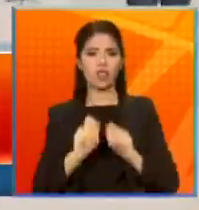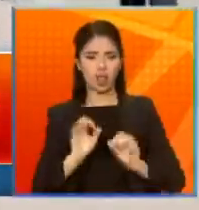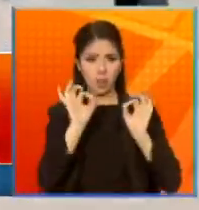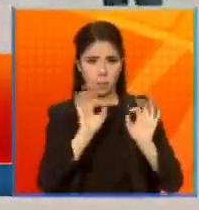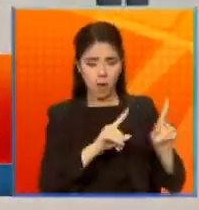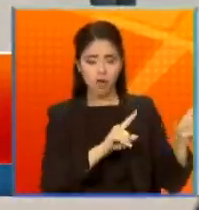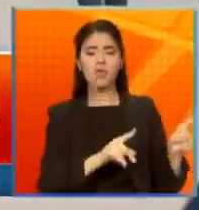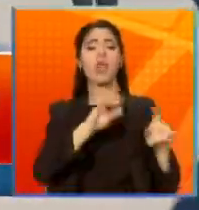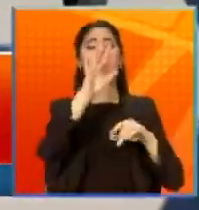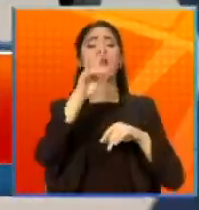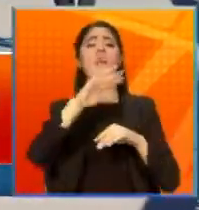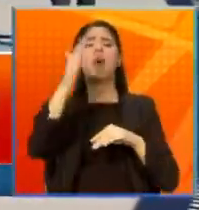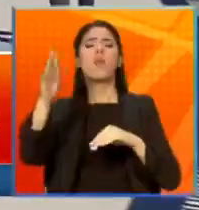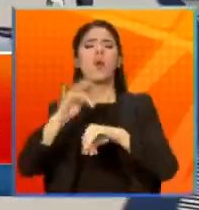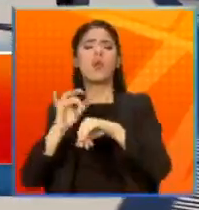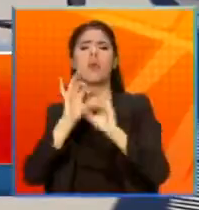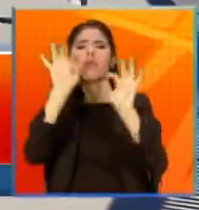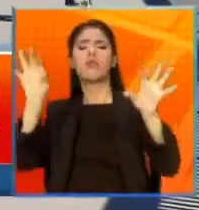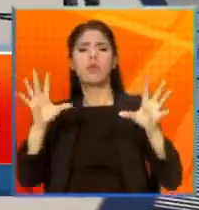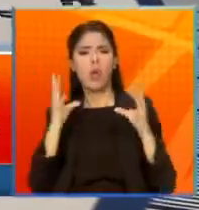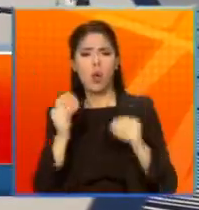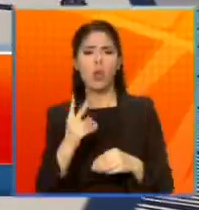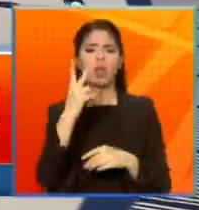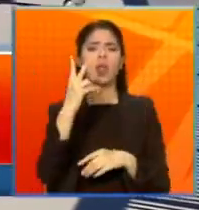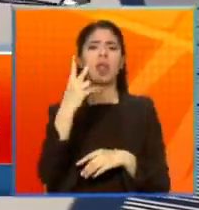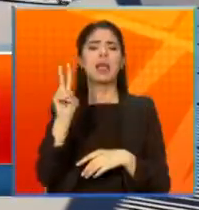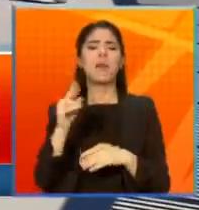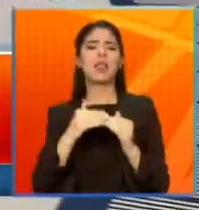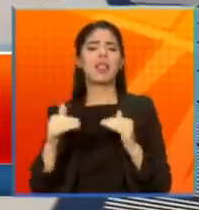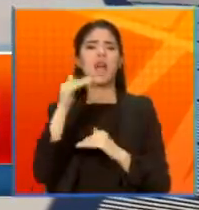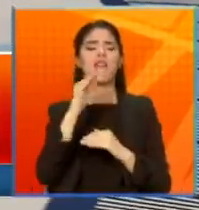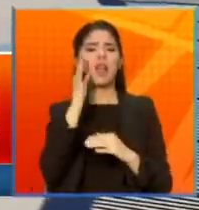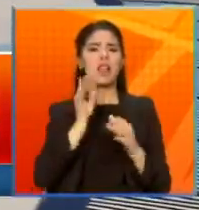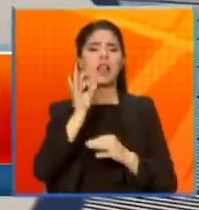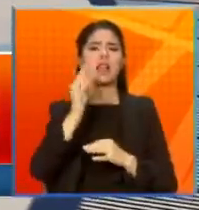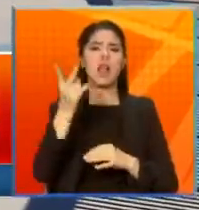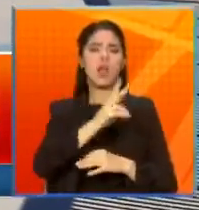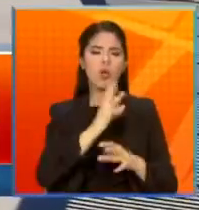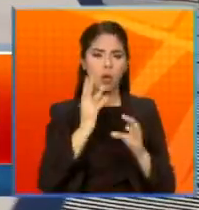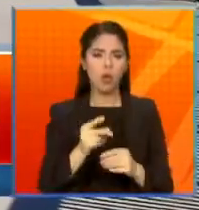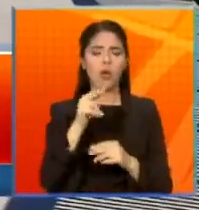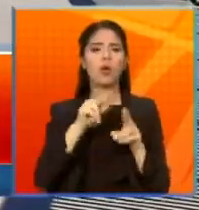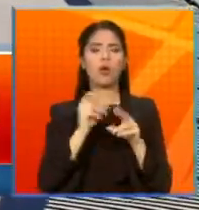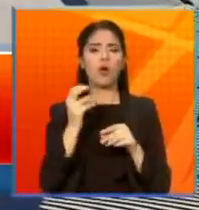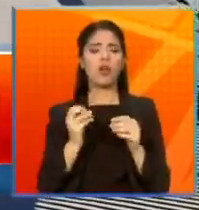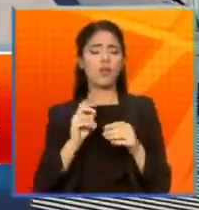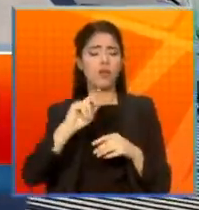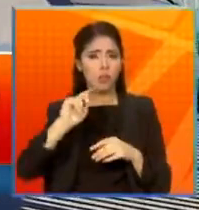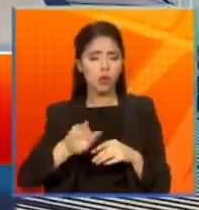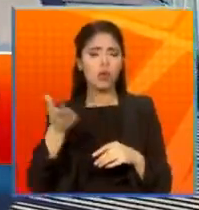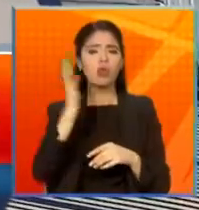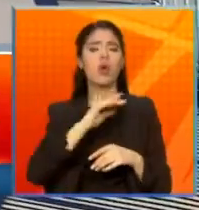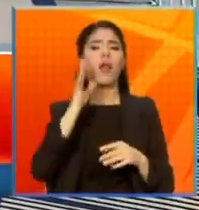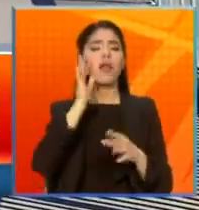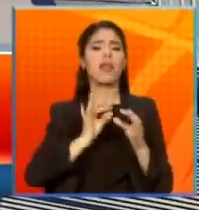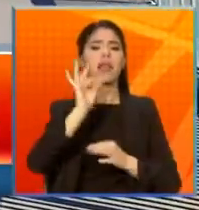birçok ülkeye yayıldı ve 2000'den fazla insan hayatını kaybetti. Dolayısıyla bu virüs göründükten sonra da hayatımızda birçok şey değişti. Çünkü